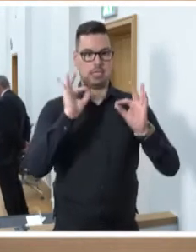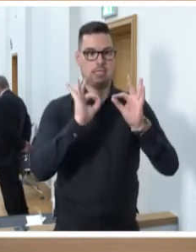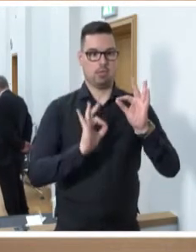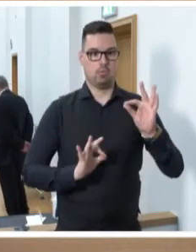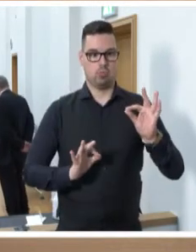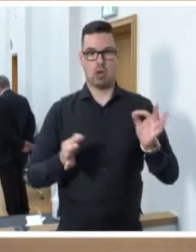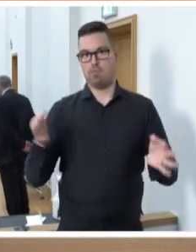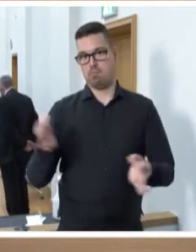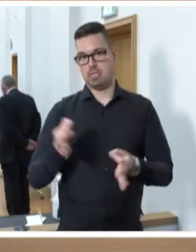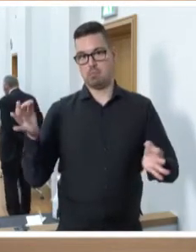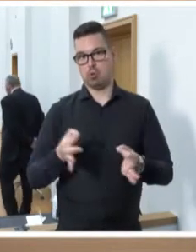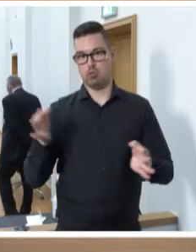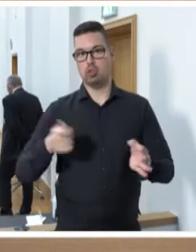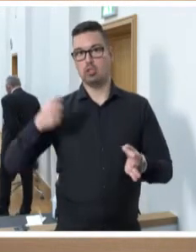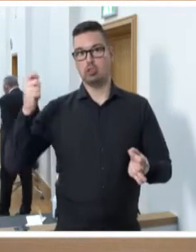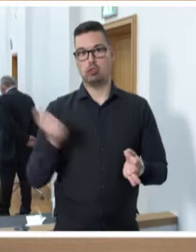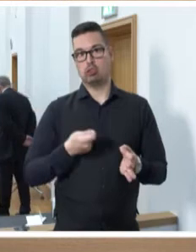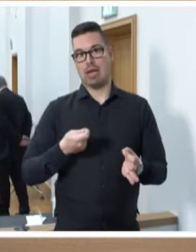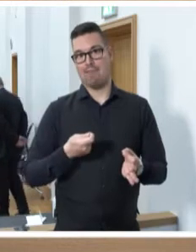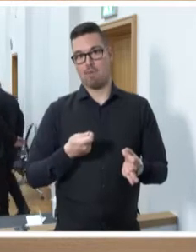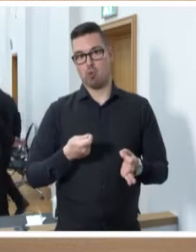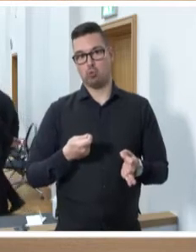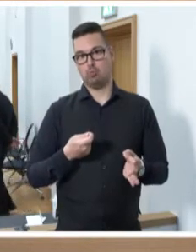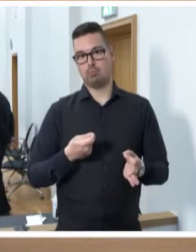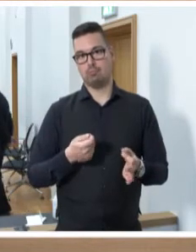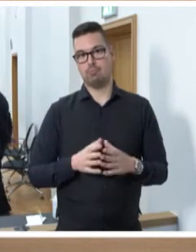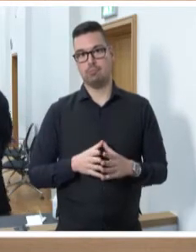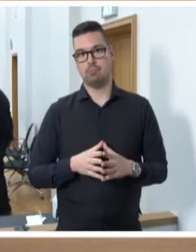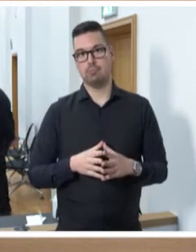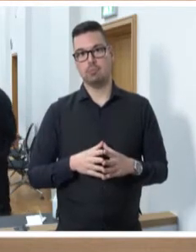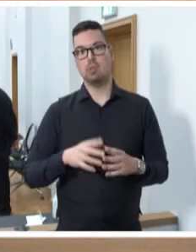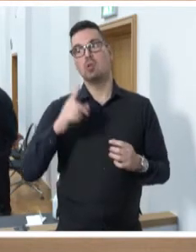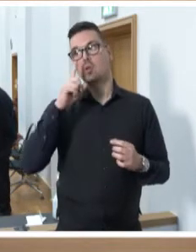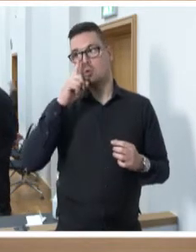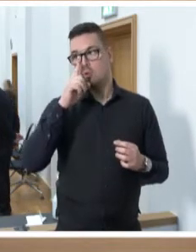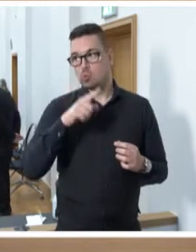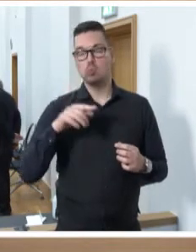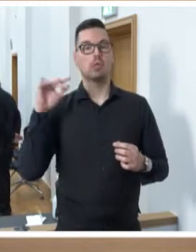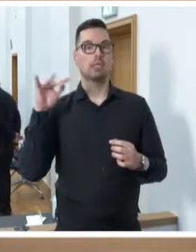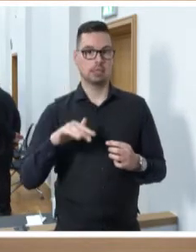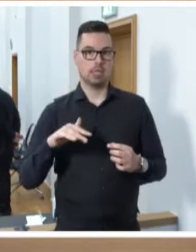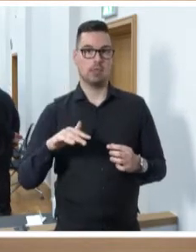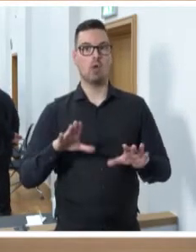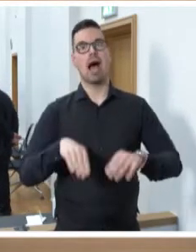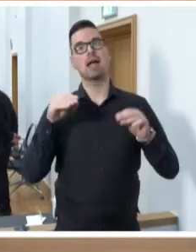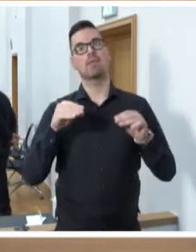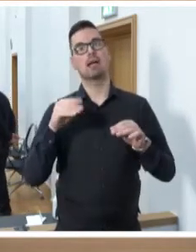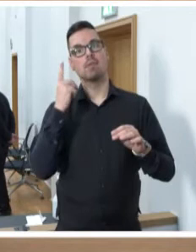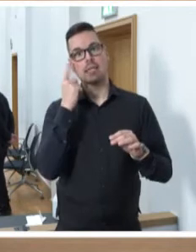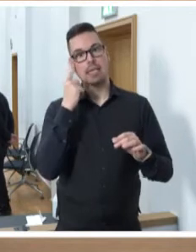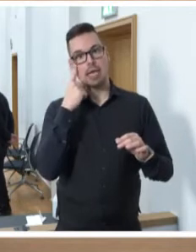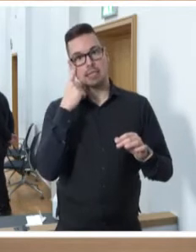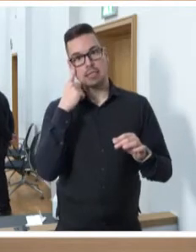eine missbräuchliche Strafverfolgung erkennen. Sie dient lediglich dazu, den Anfangsverdacht zu